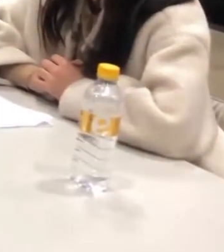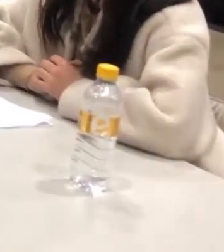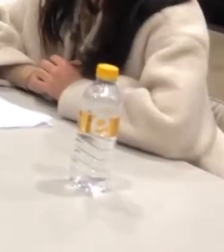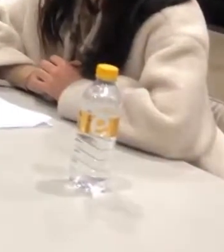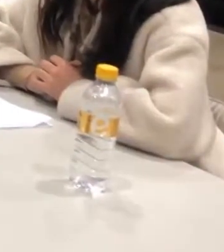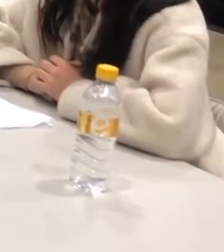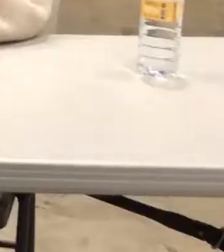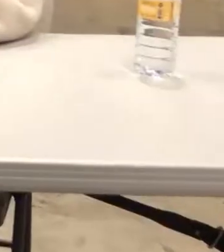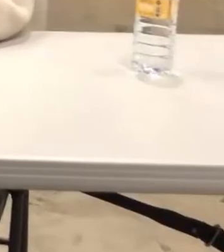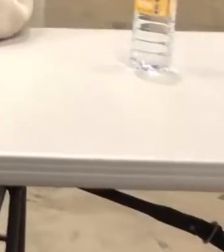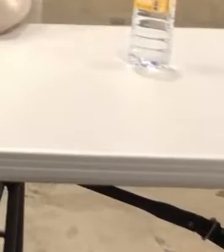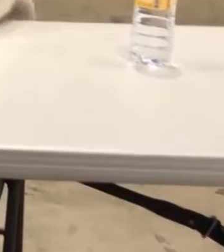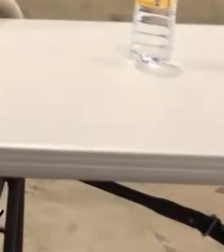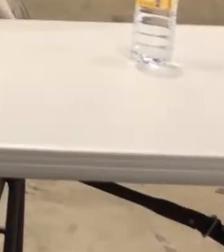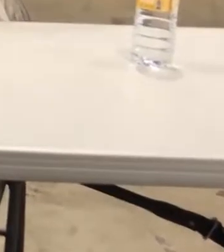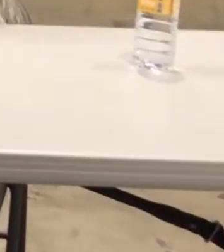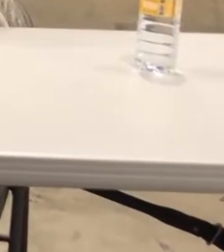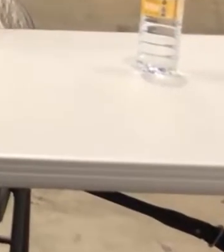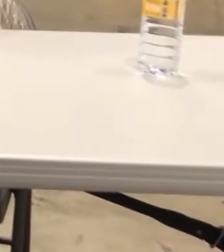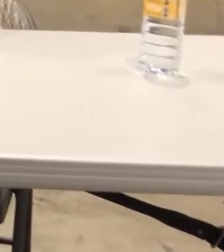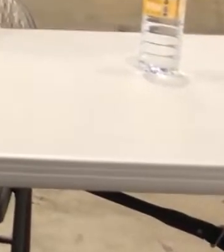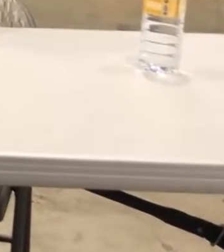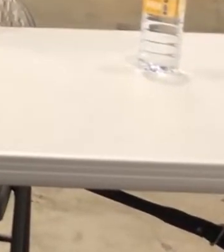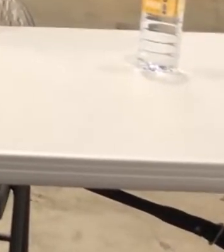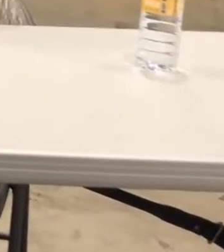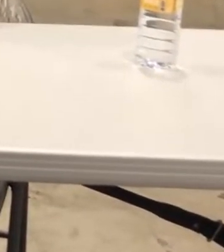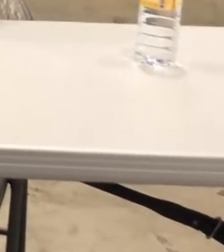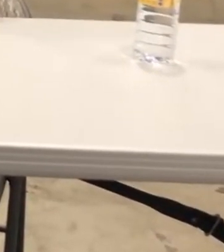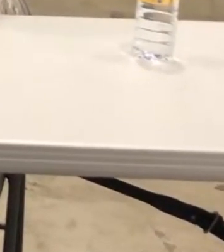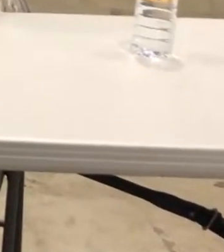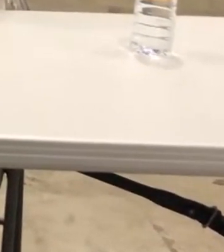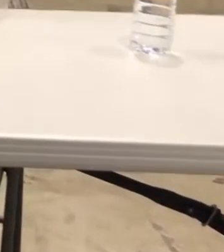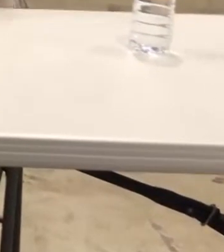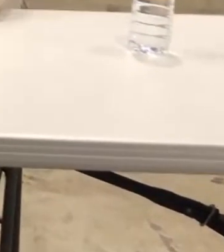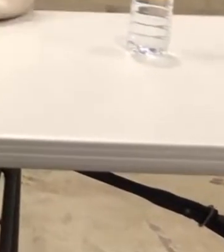바라보며 나 당연히 빨간색이지 않은 거 아냐?